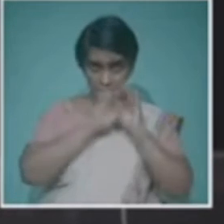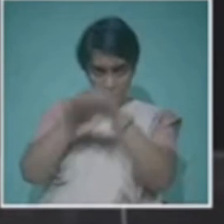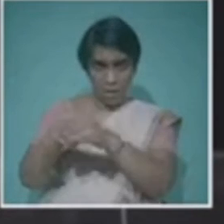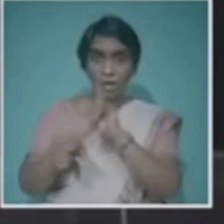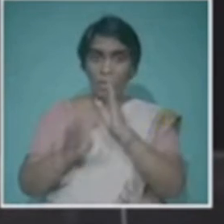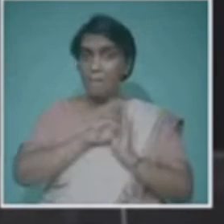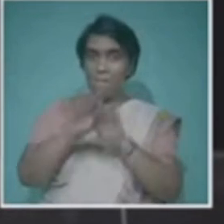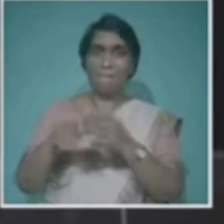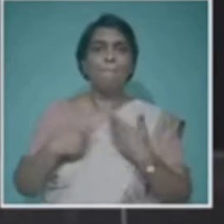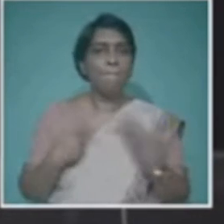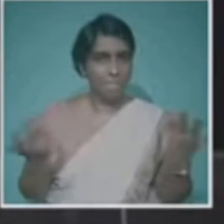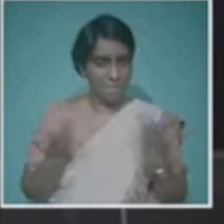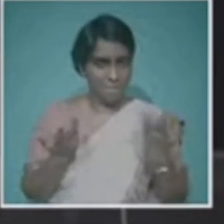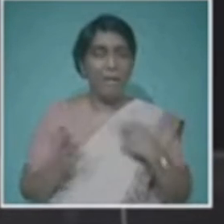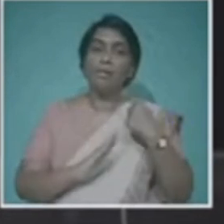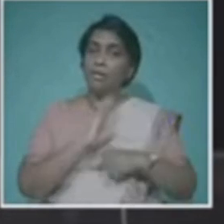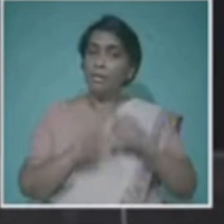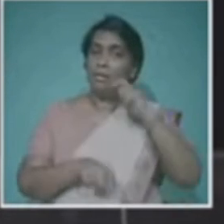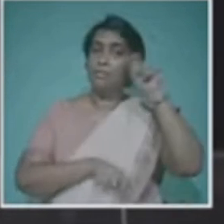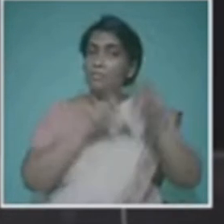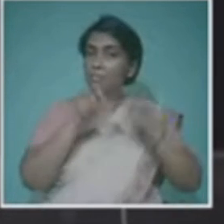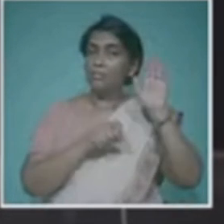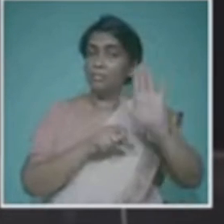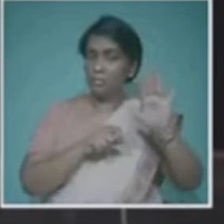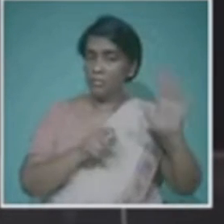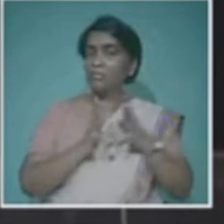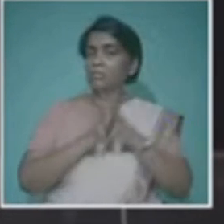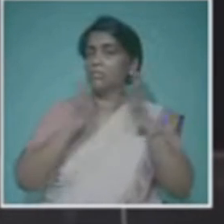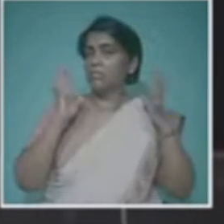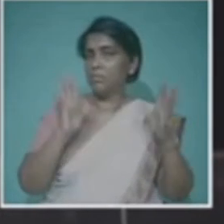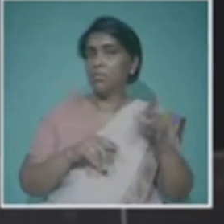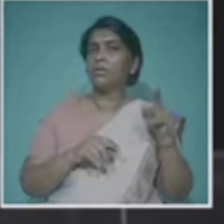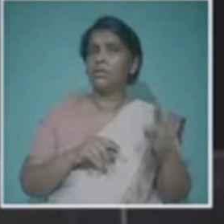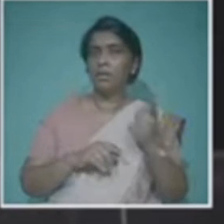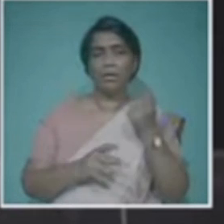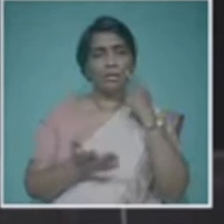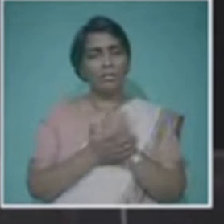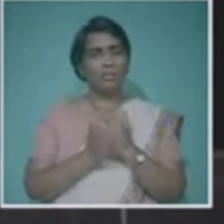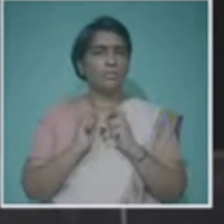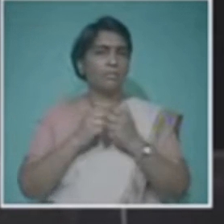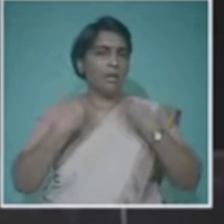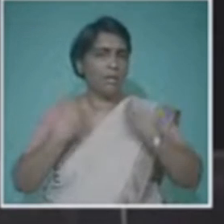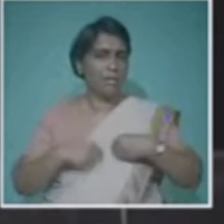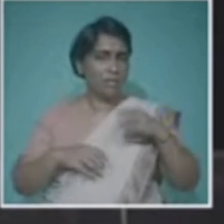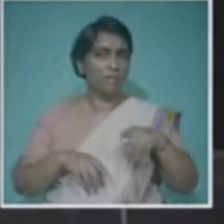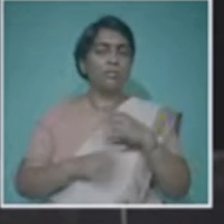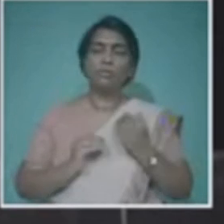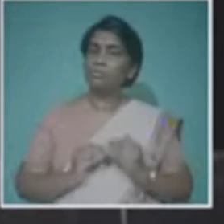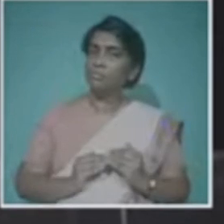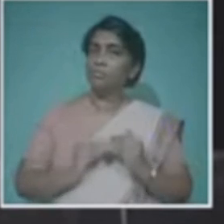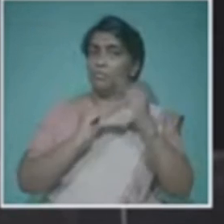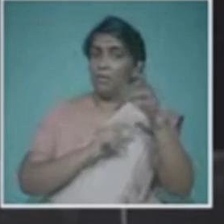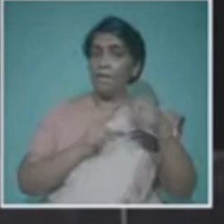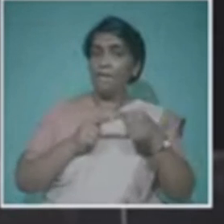පයින්ද බෑනේ. මේ මේ රටේ ජනතාවගේ විශාල ලෙස ආර්ථික තත්ත්වය පල්ලෙහාට වැටලා තියෙන වෙලාවේ මේක ගොඩ ගන්න